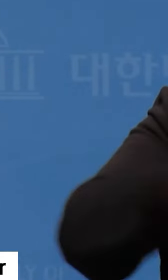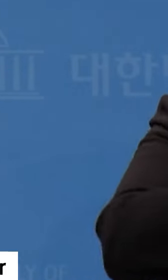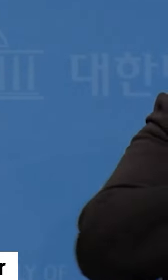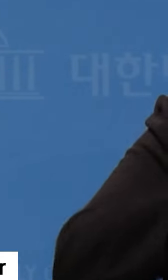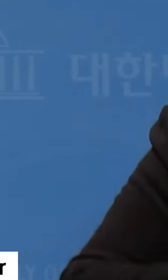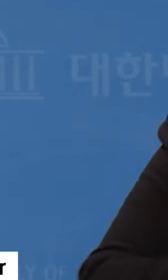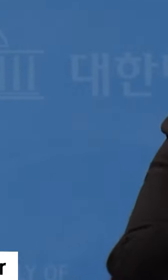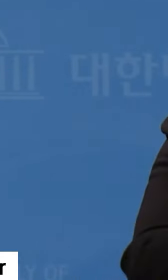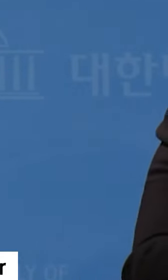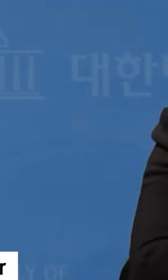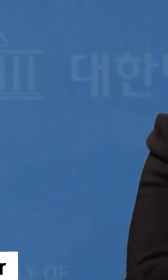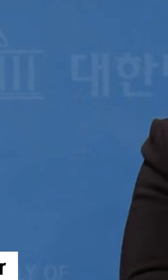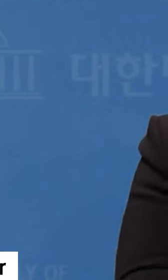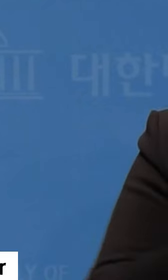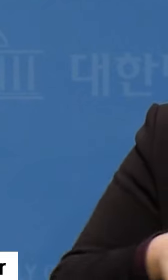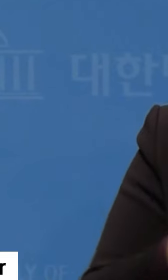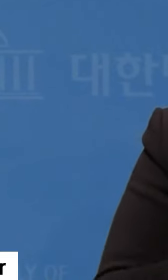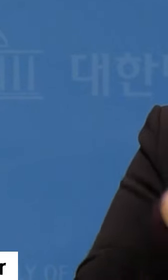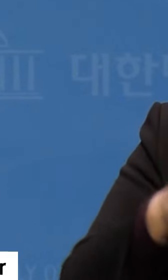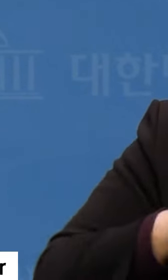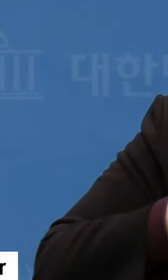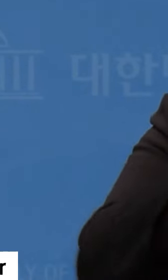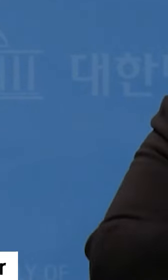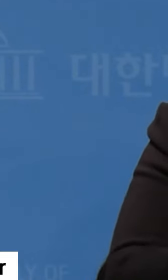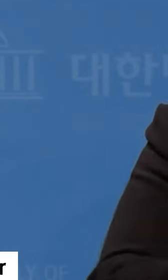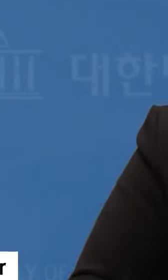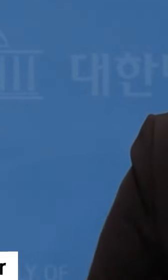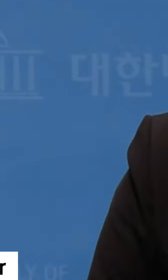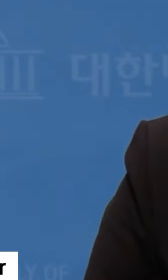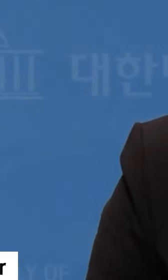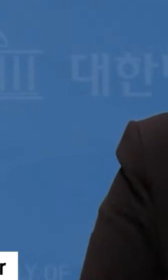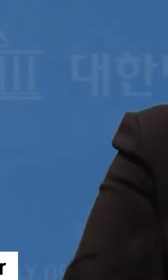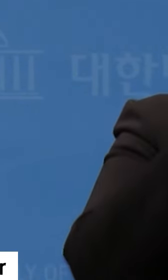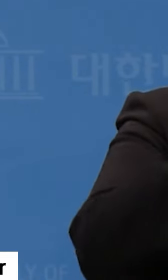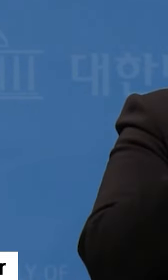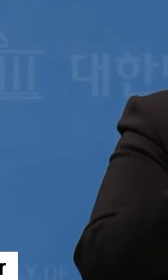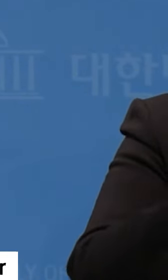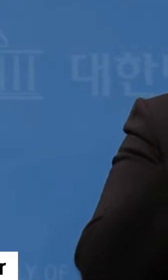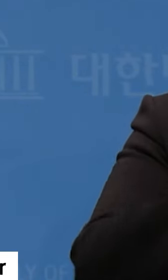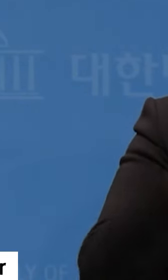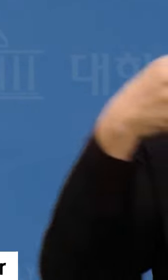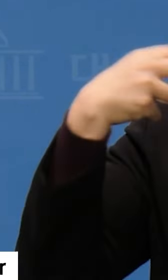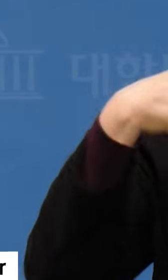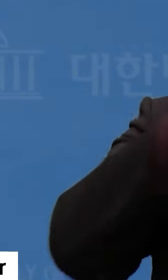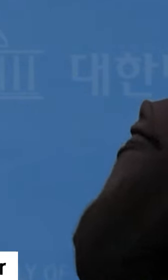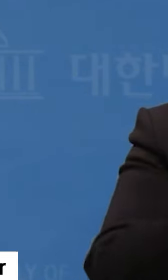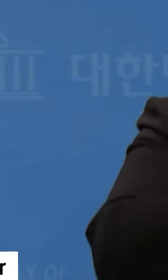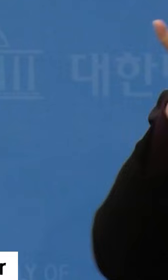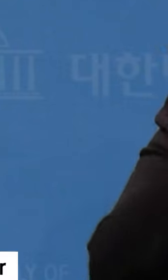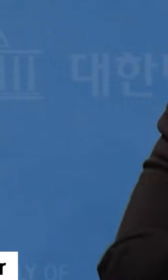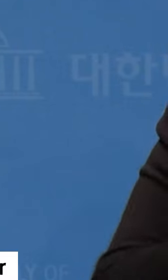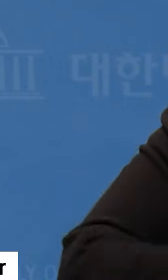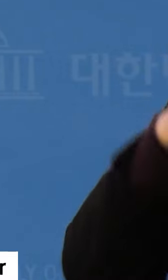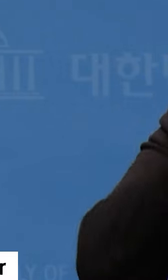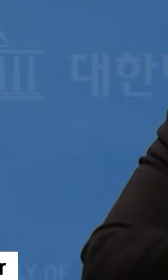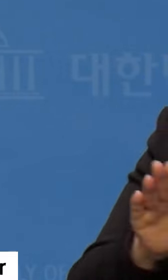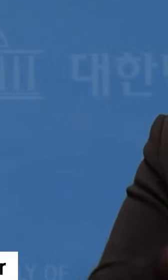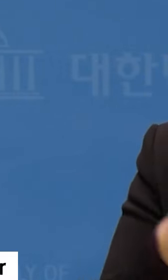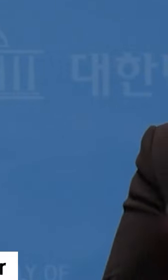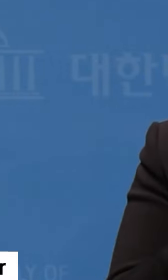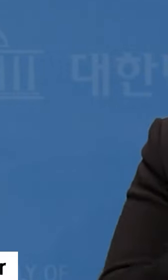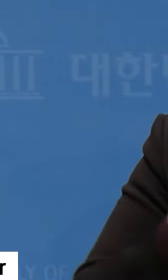있도록 하겠습니다. 둘째, 윤석열 정권의 실정에 대해 속 시원하게